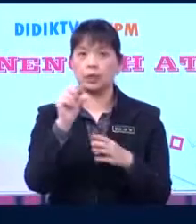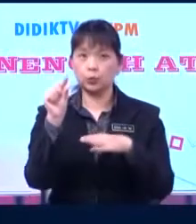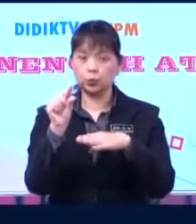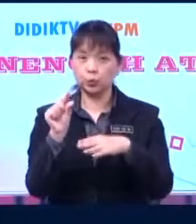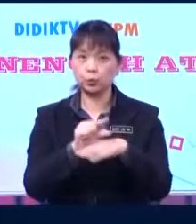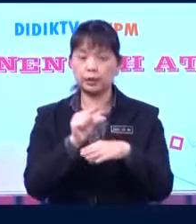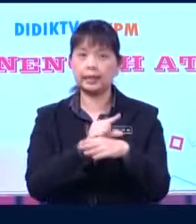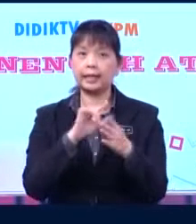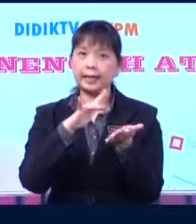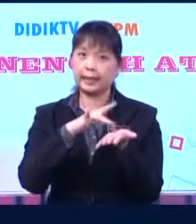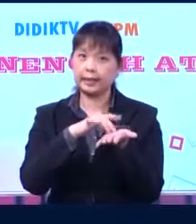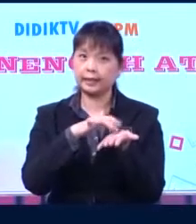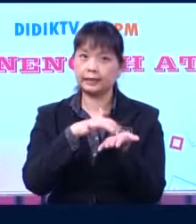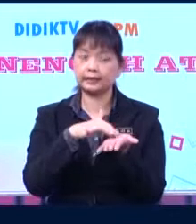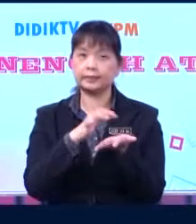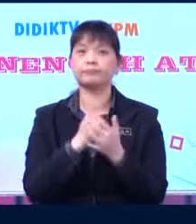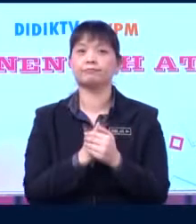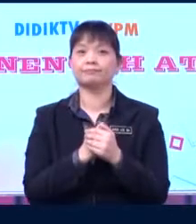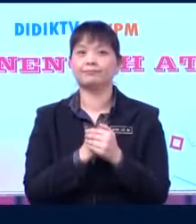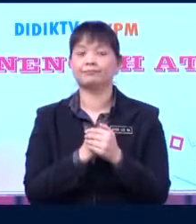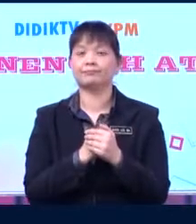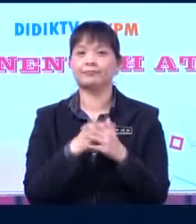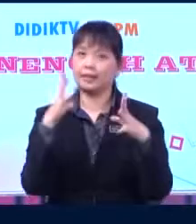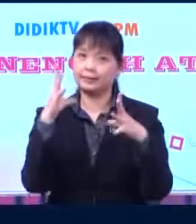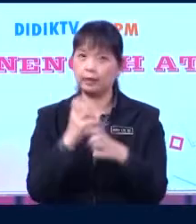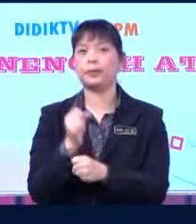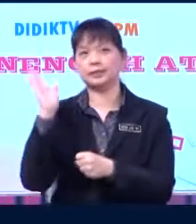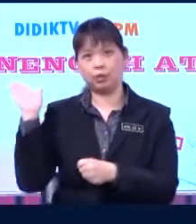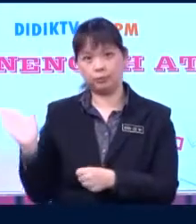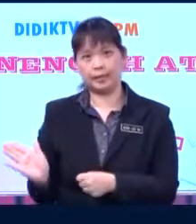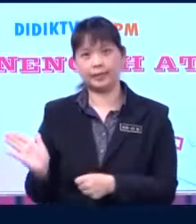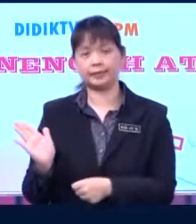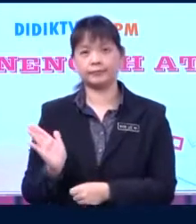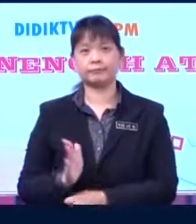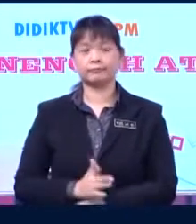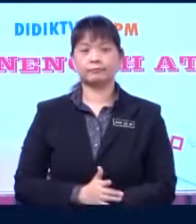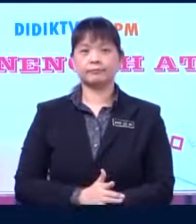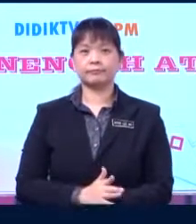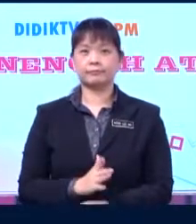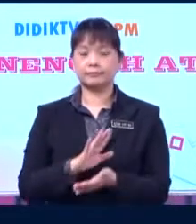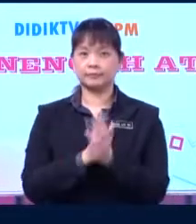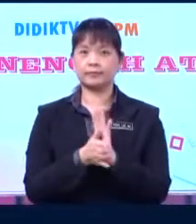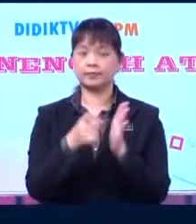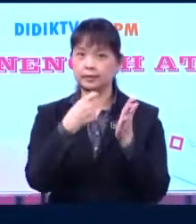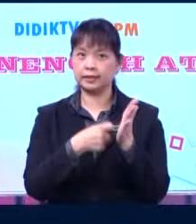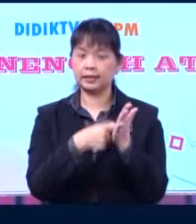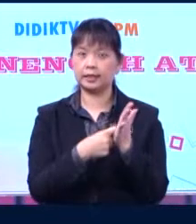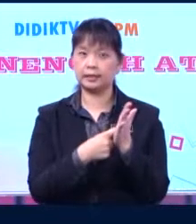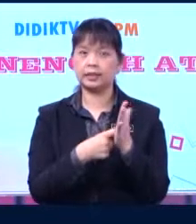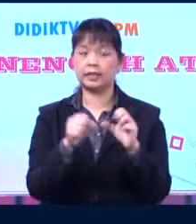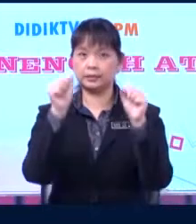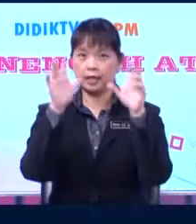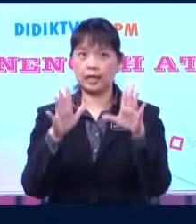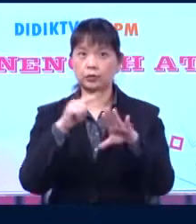itu Sakit Otak jepun atuh Teteh gagal dapat Jopan kefir jadi nilai taksiran rumah Nisa alam untuk